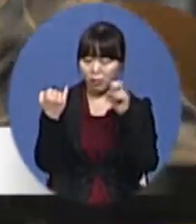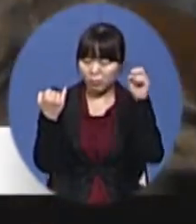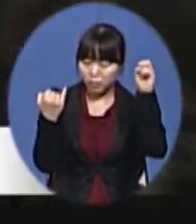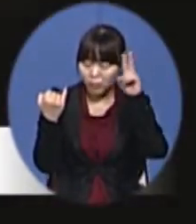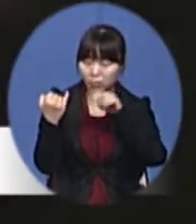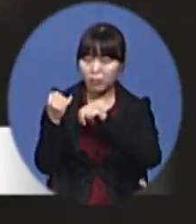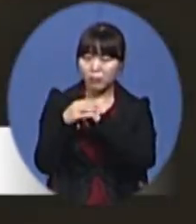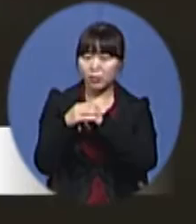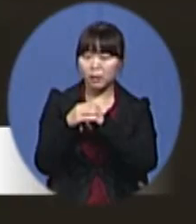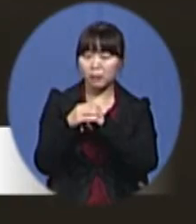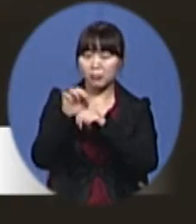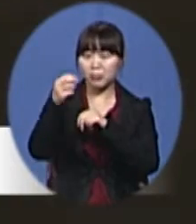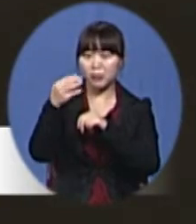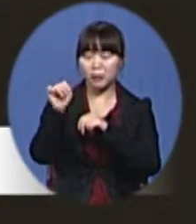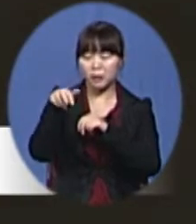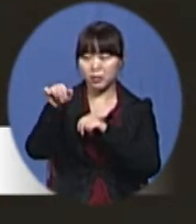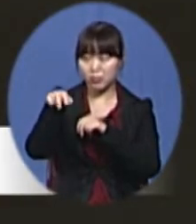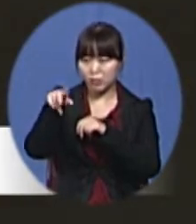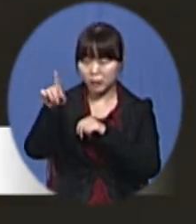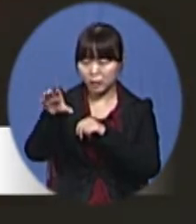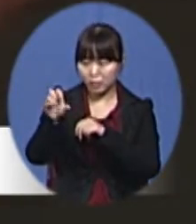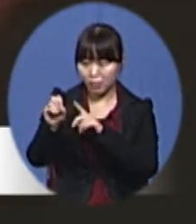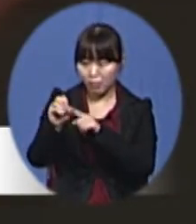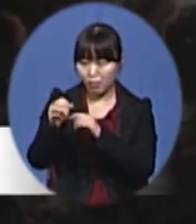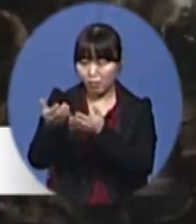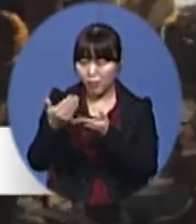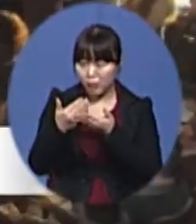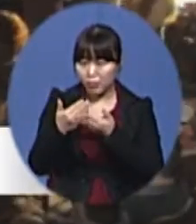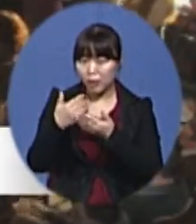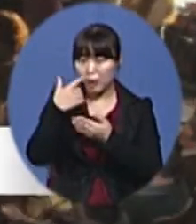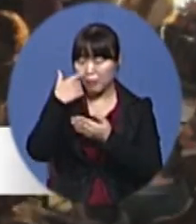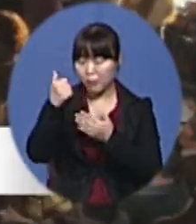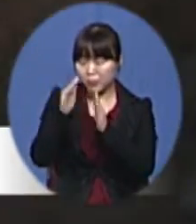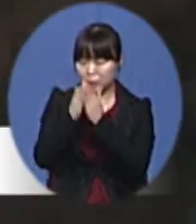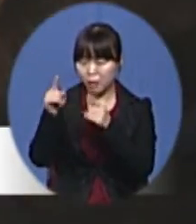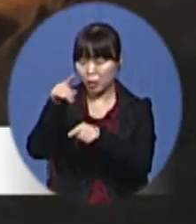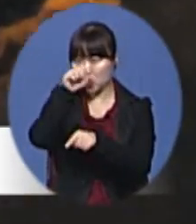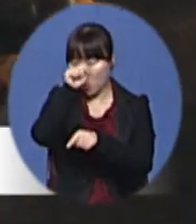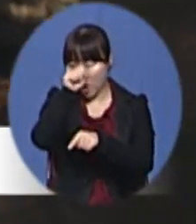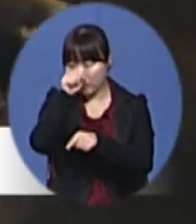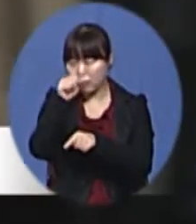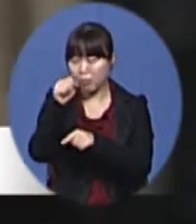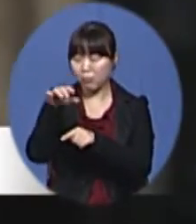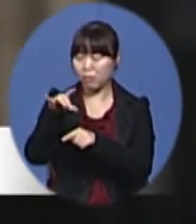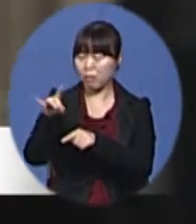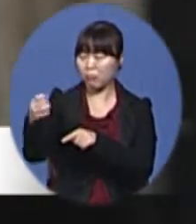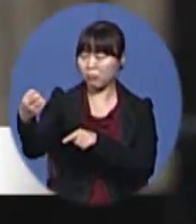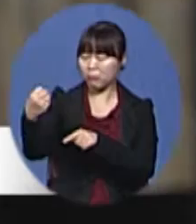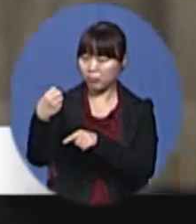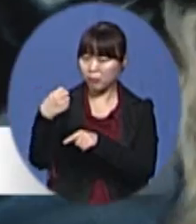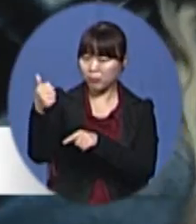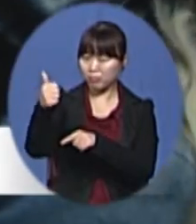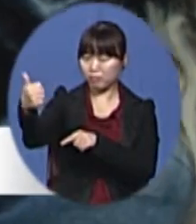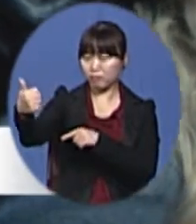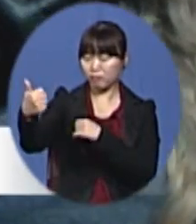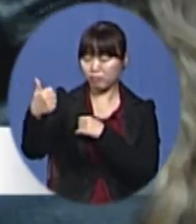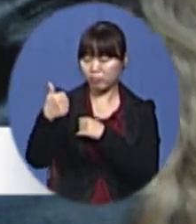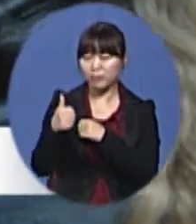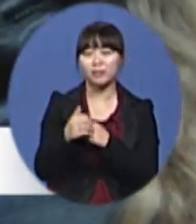날 퓰리처상 수상자이기도 한 아빠의 책 파더 앤 도터를 좋아한다는 남자 카메론이